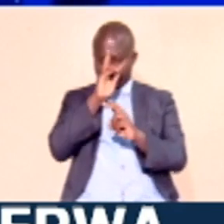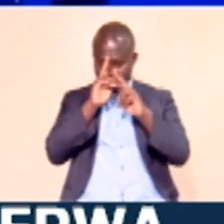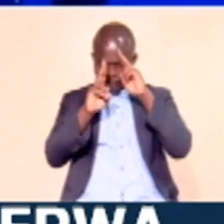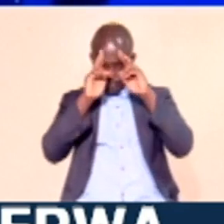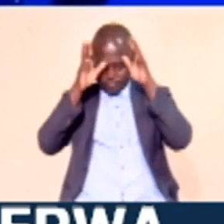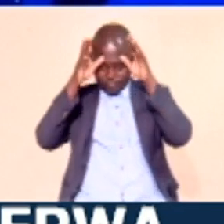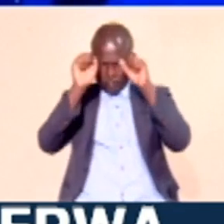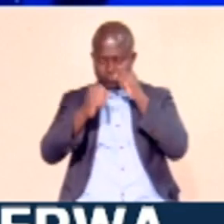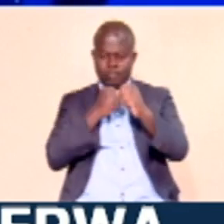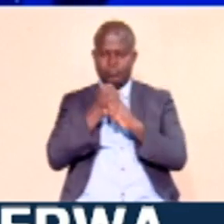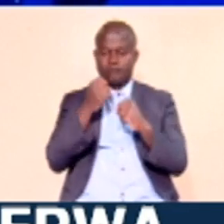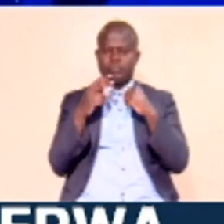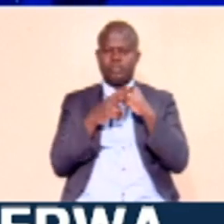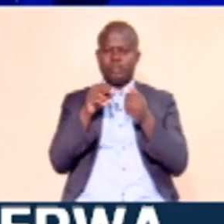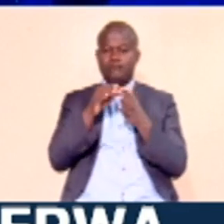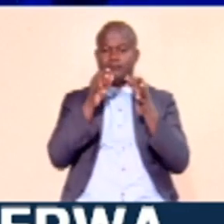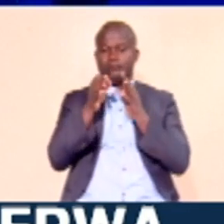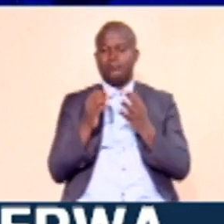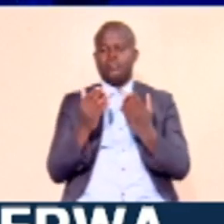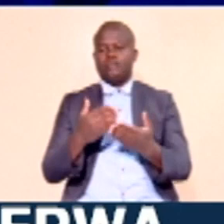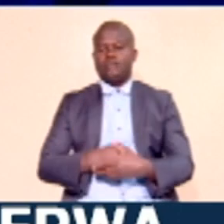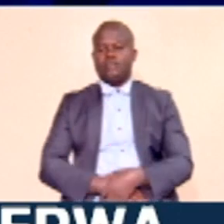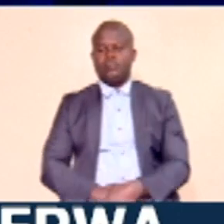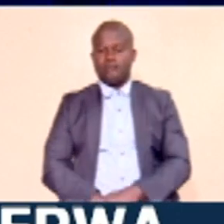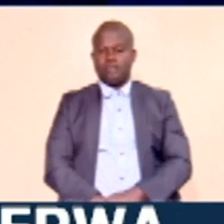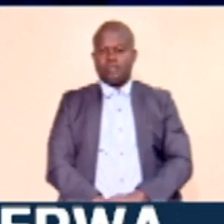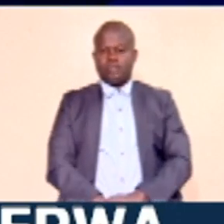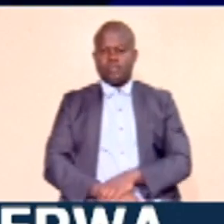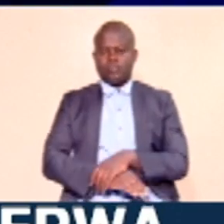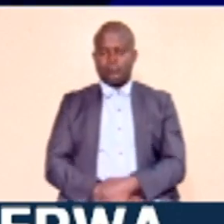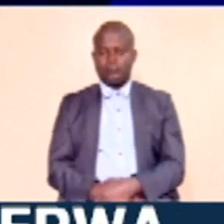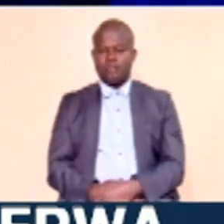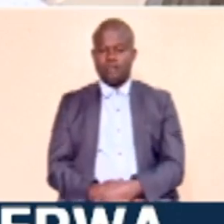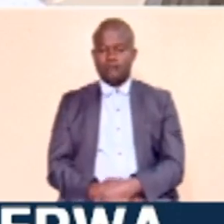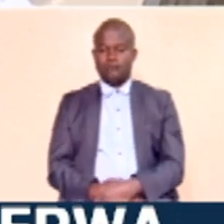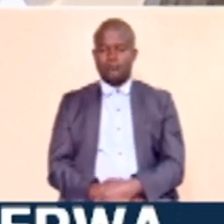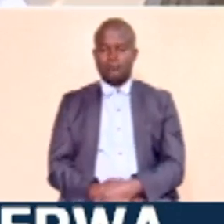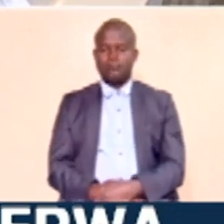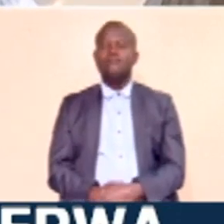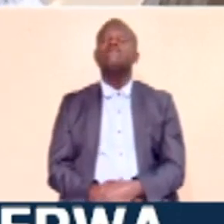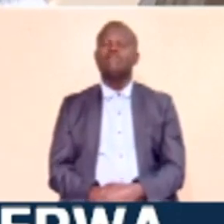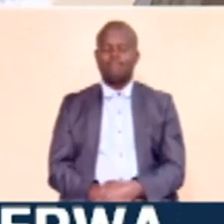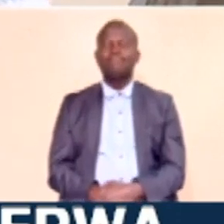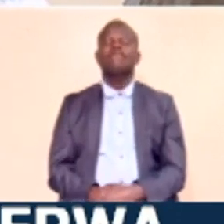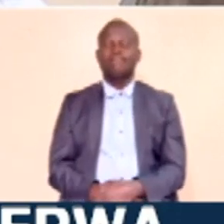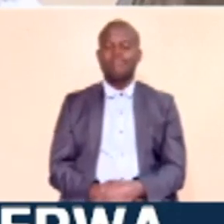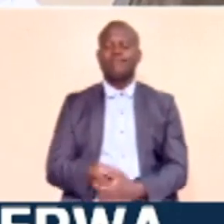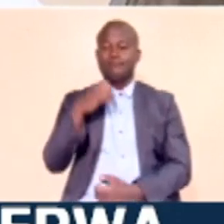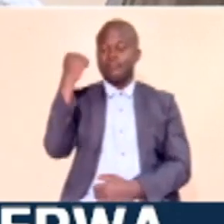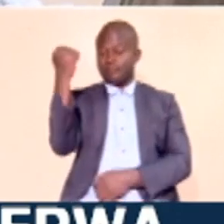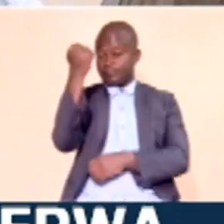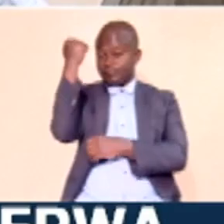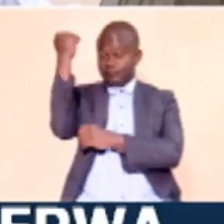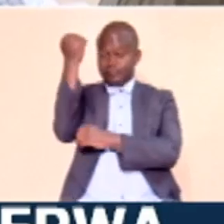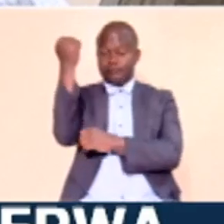iyi manda ye y'imyaka 7. Bosco Kwizera arakomeza n'inkuru irambuye. Muhigo rwose ni mwiza kuko ubundi ikintu